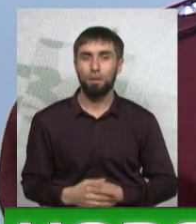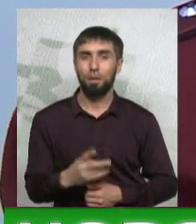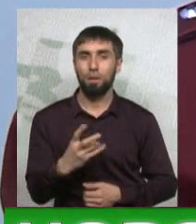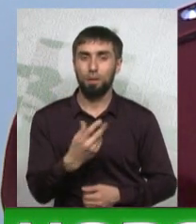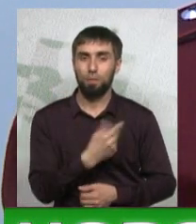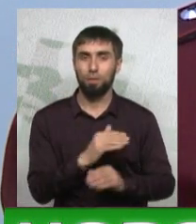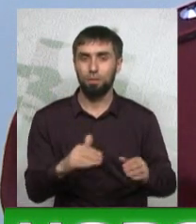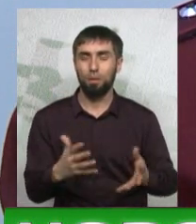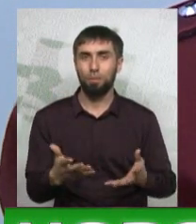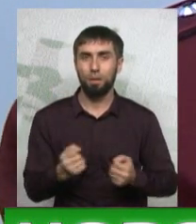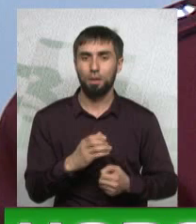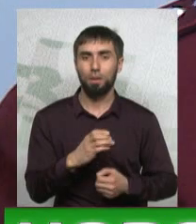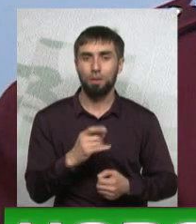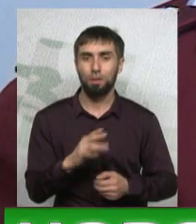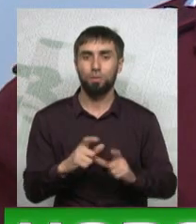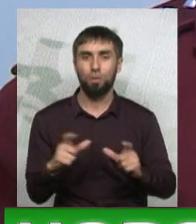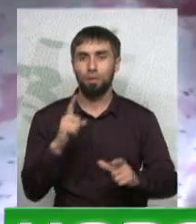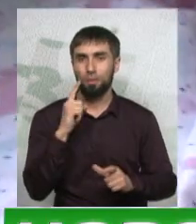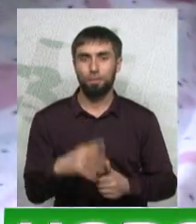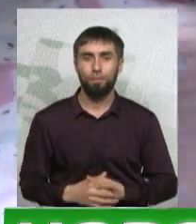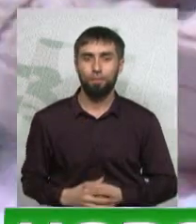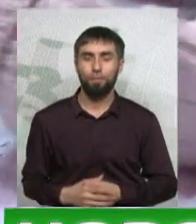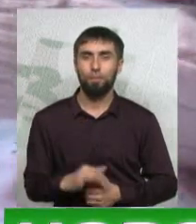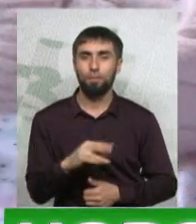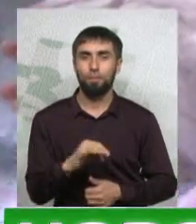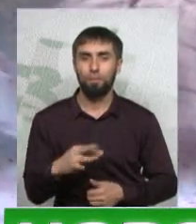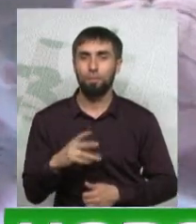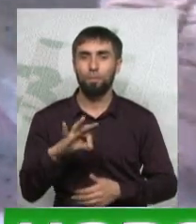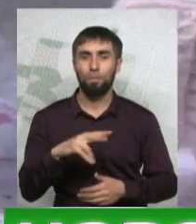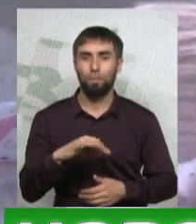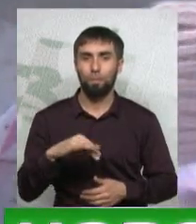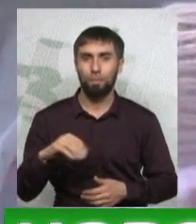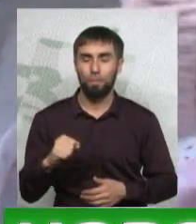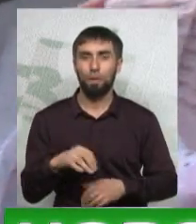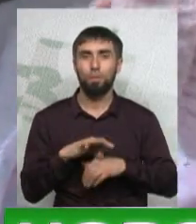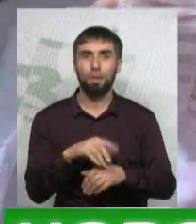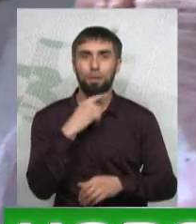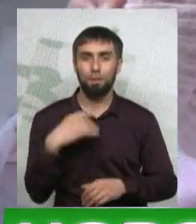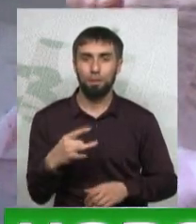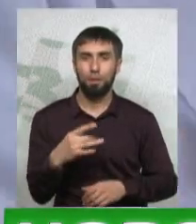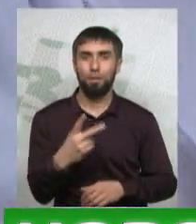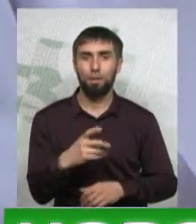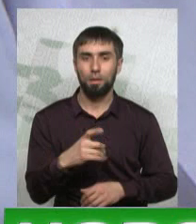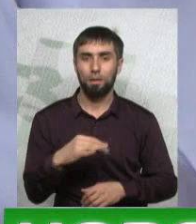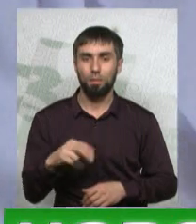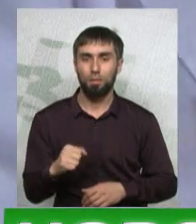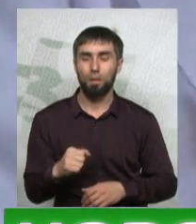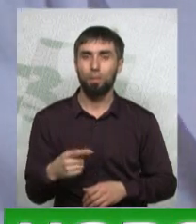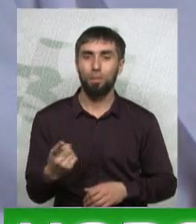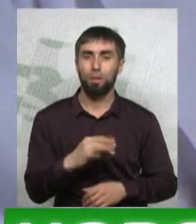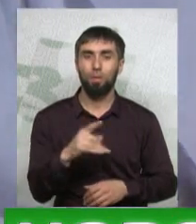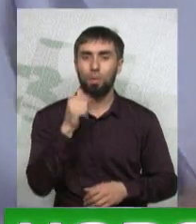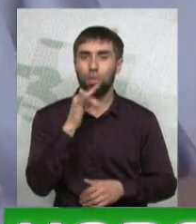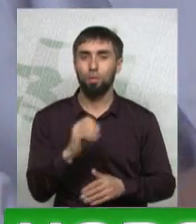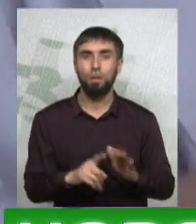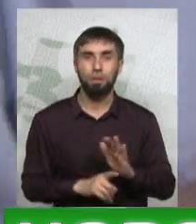непривитых детей принимать в садике, в школу не будут. Иммунизация по полиомиелиту пройдет в Ингушетии в 2 этапа, первый из которых